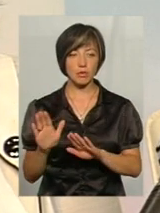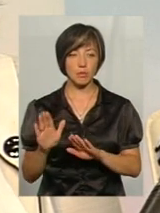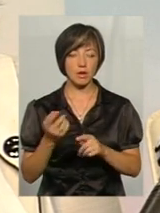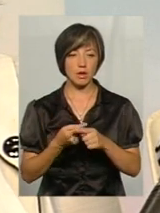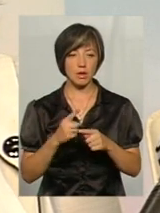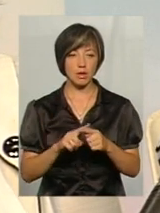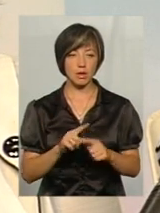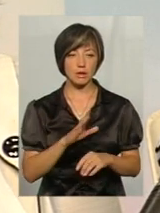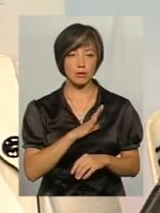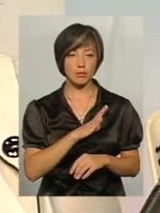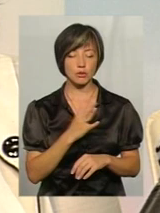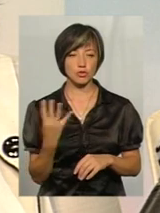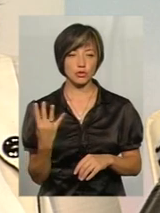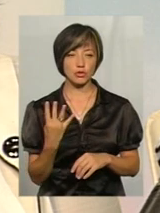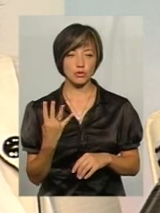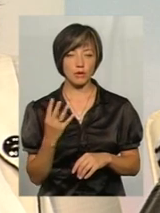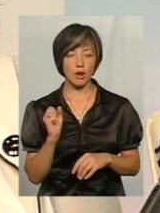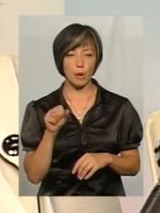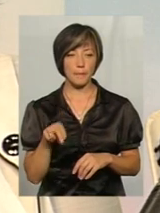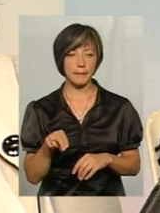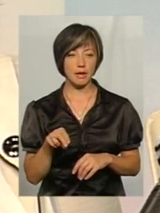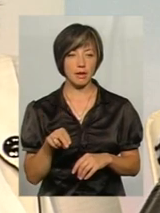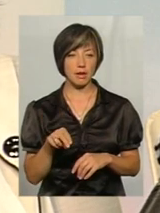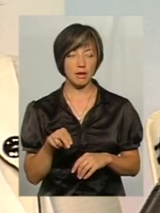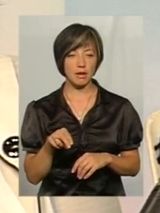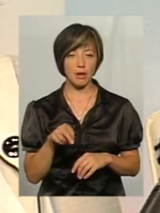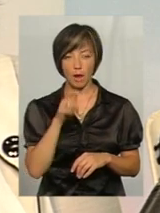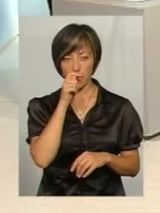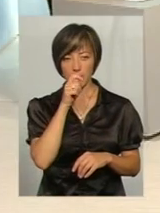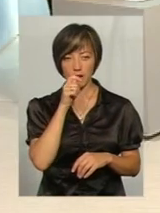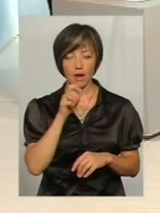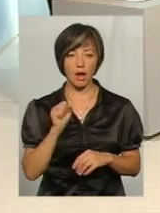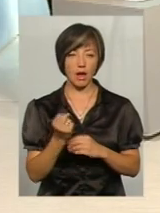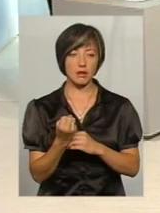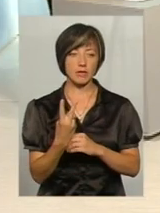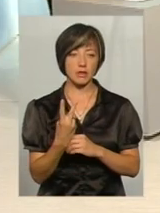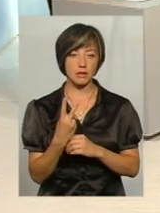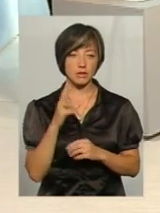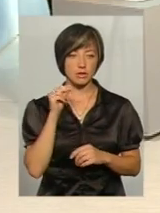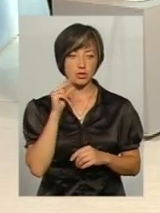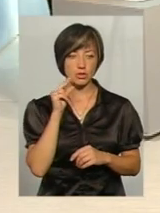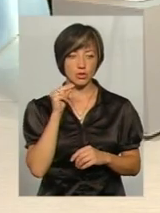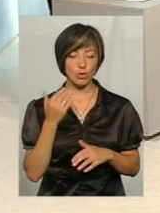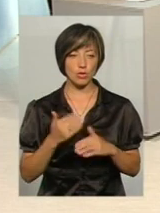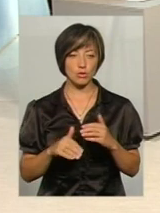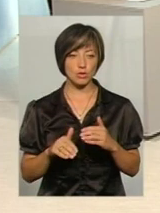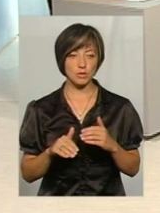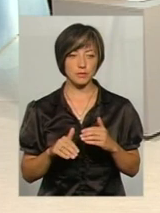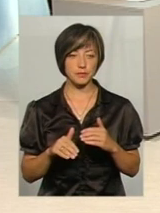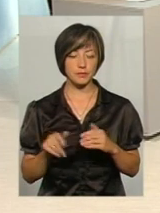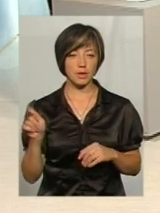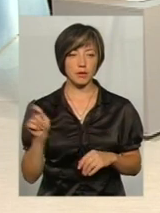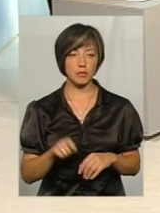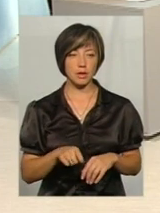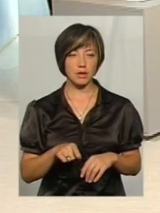было 4 апреля. А 12 числа уже апреля